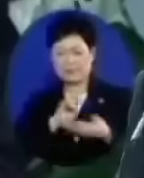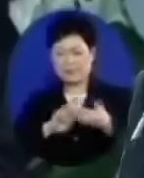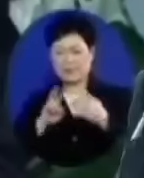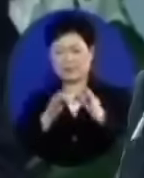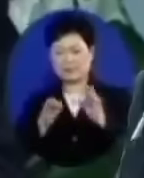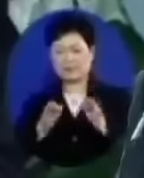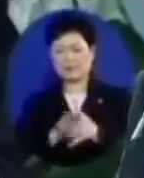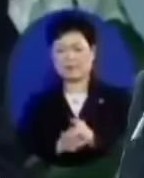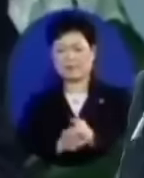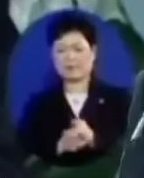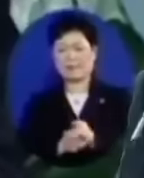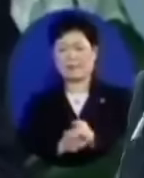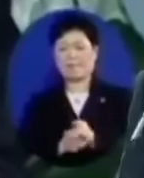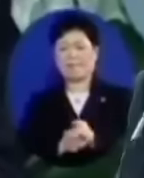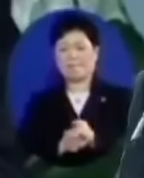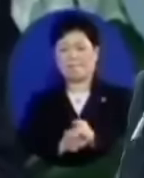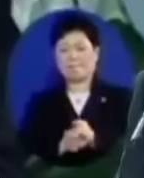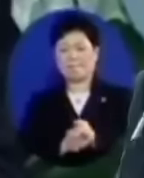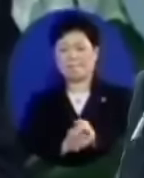다 불러보십시다.